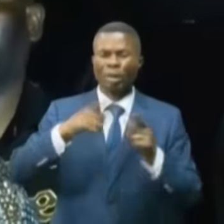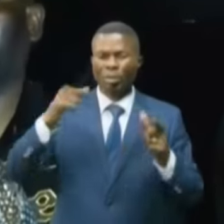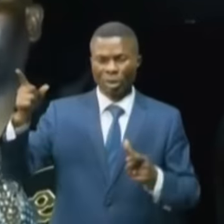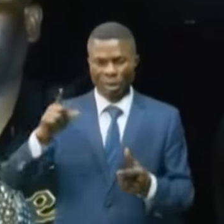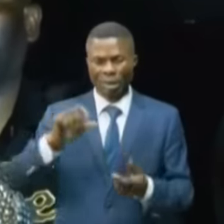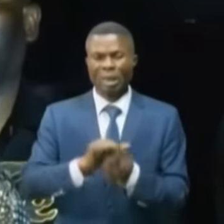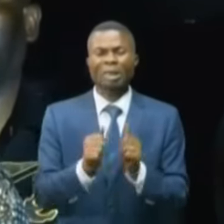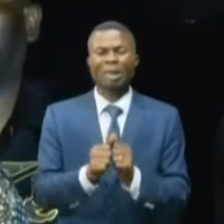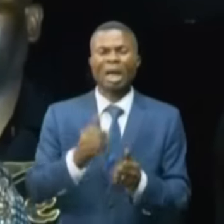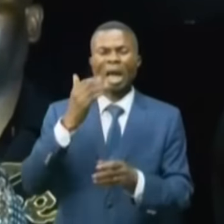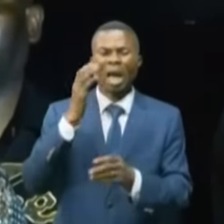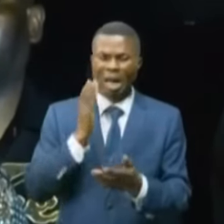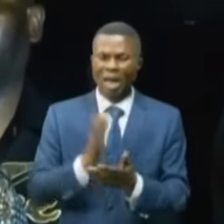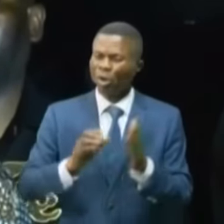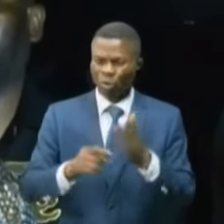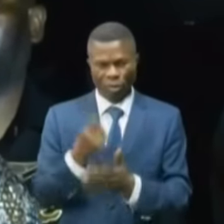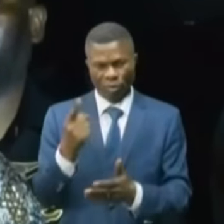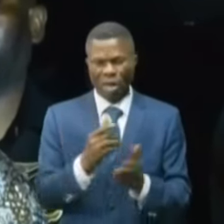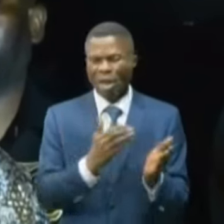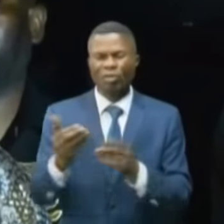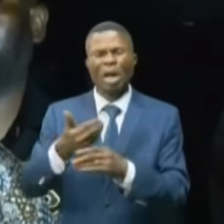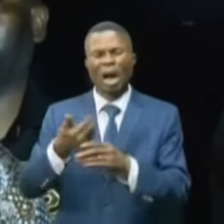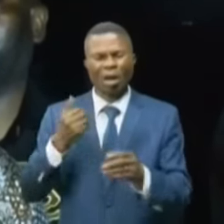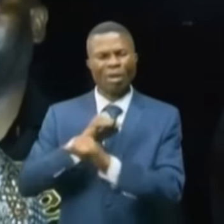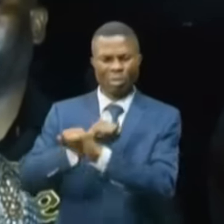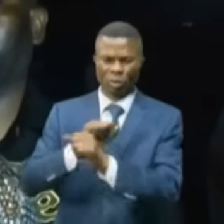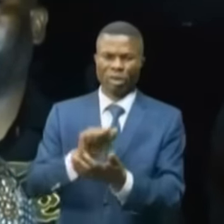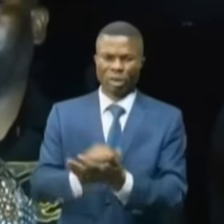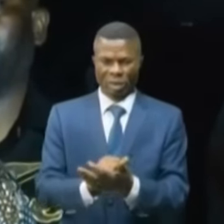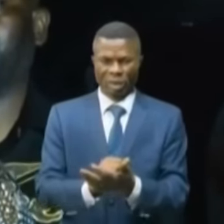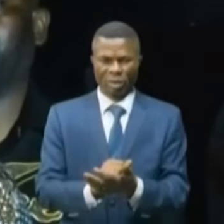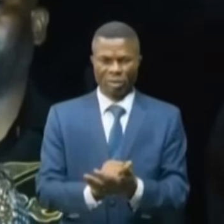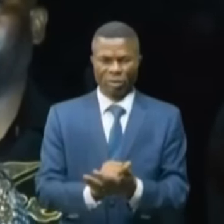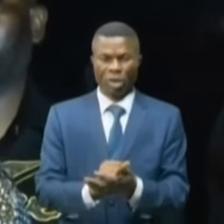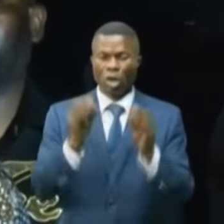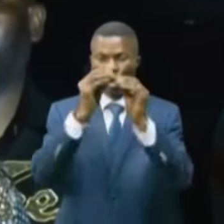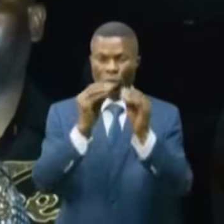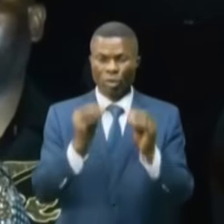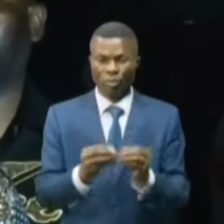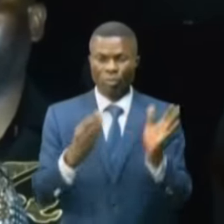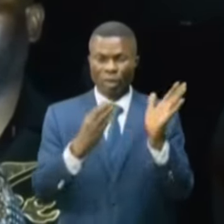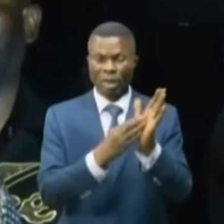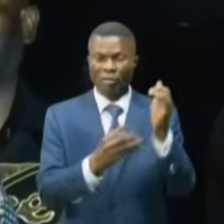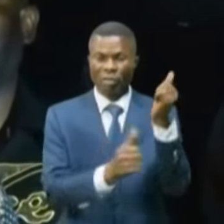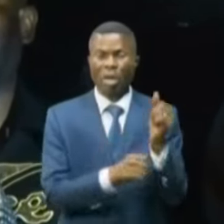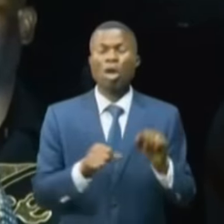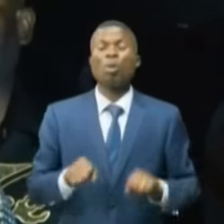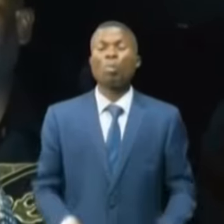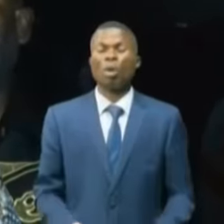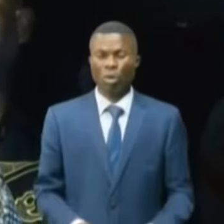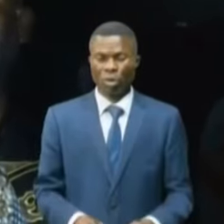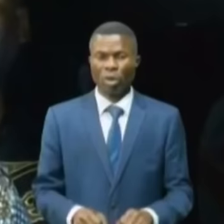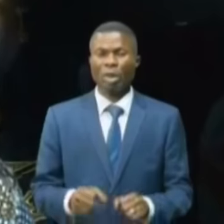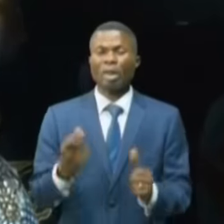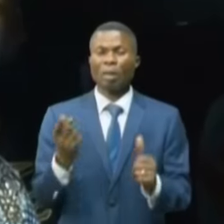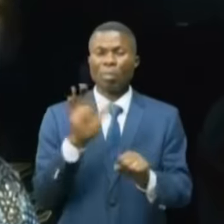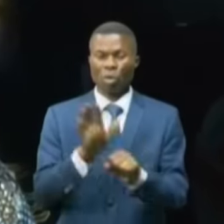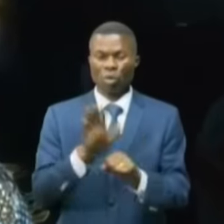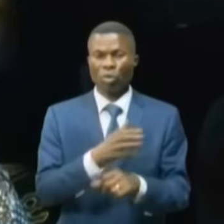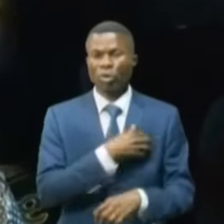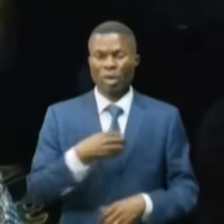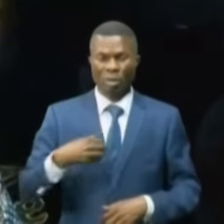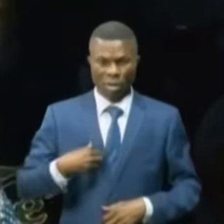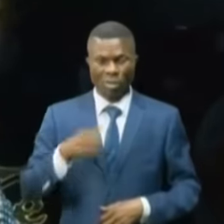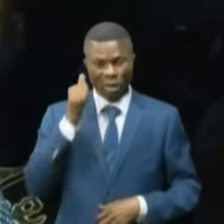être fait en amont. On devait anticiper ça en amont. Alors donc, au total, 9 morts, et surtout des femmes.